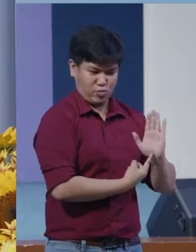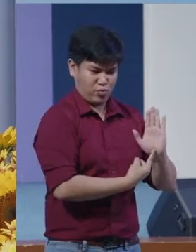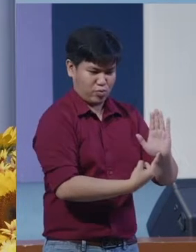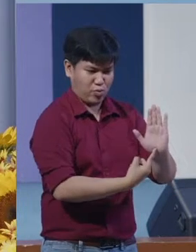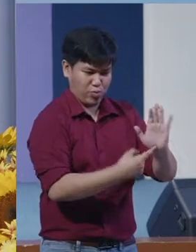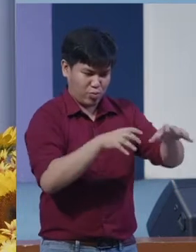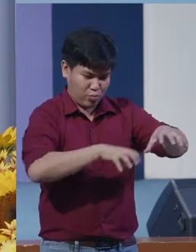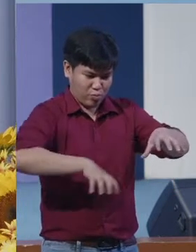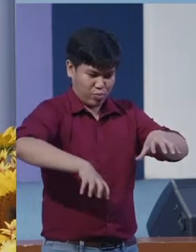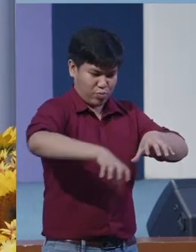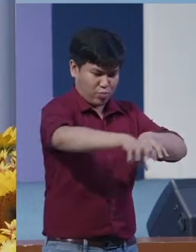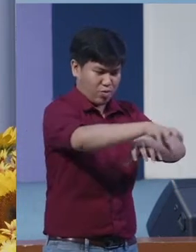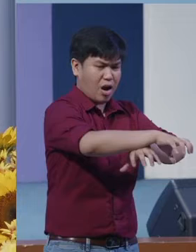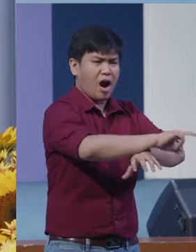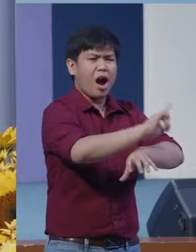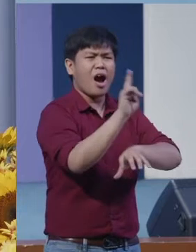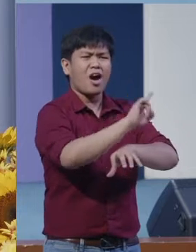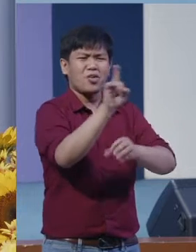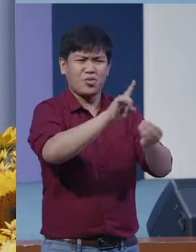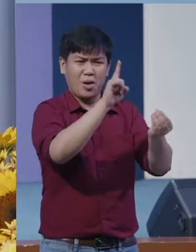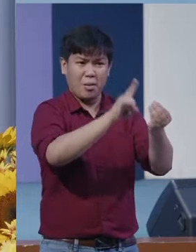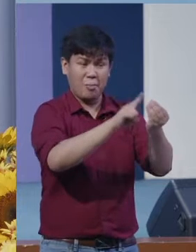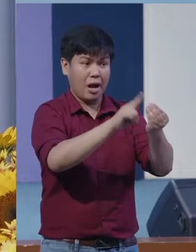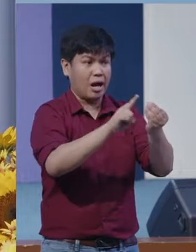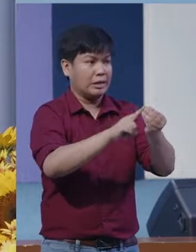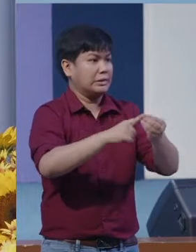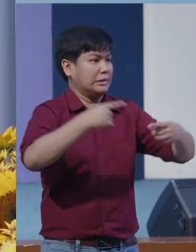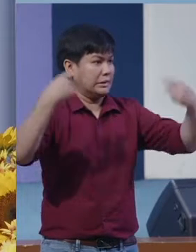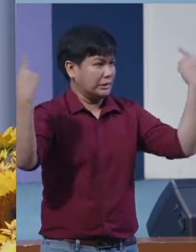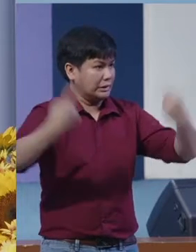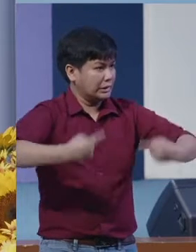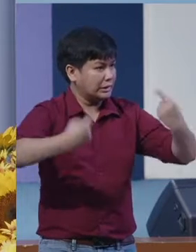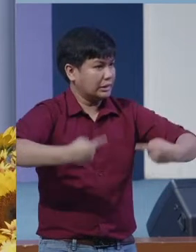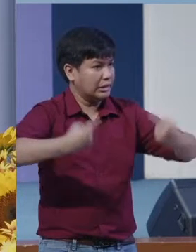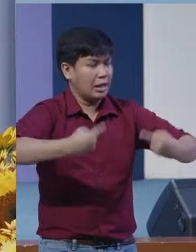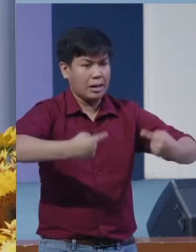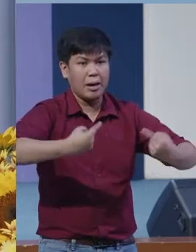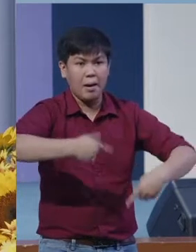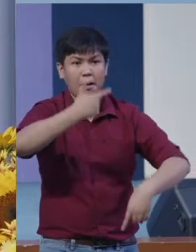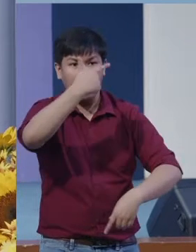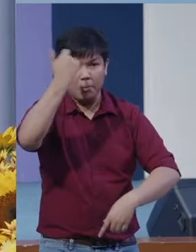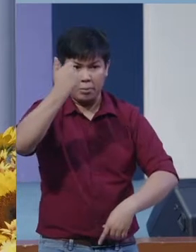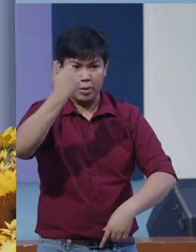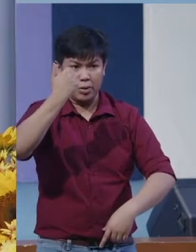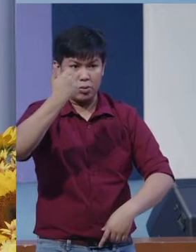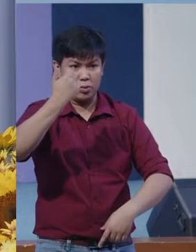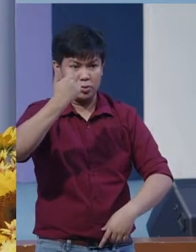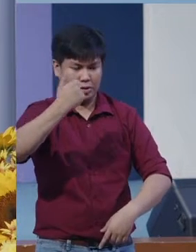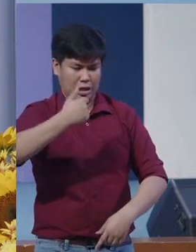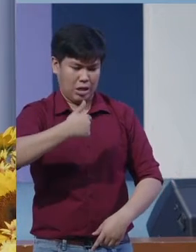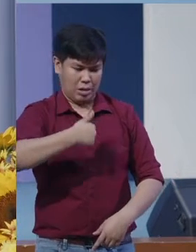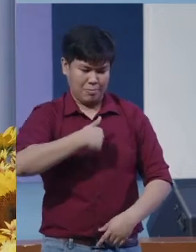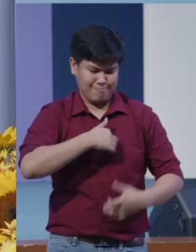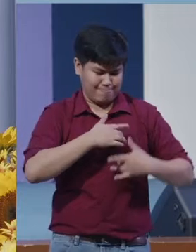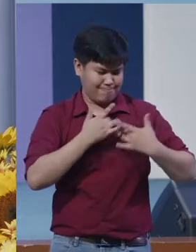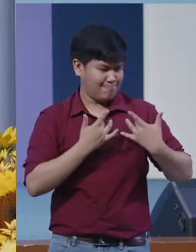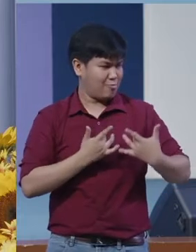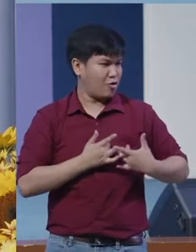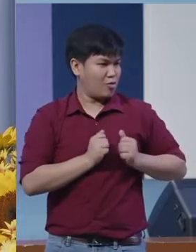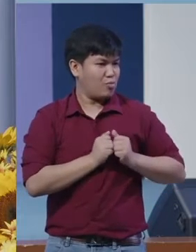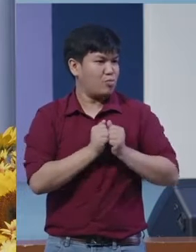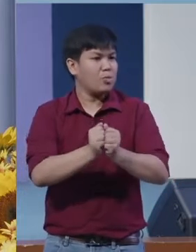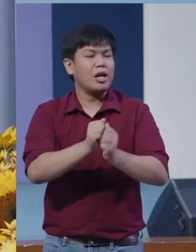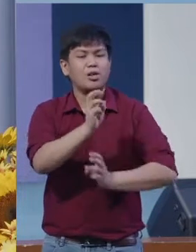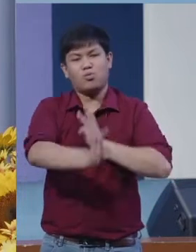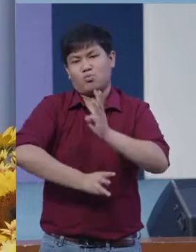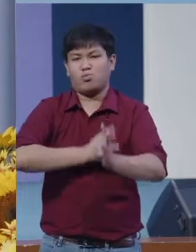At ito ay makikita niyo pag-aaway dahil sa pagiging makasanlibutan. Yun po ang